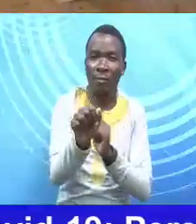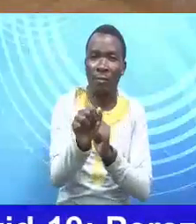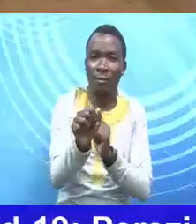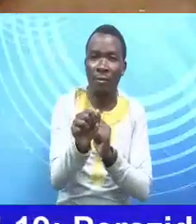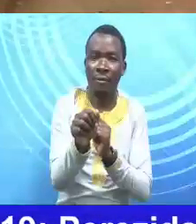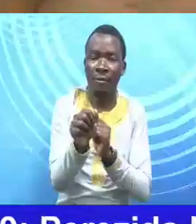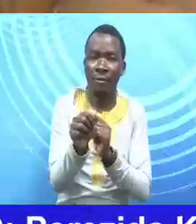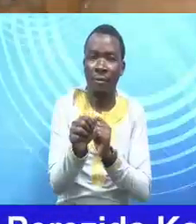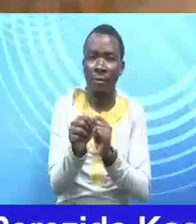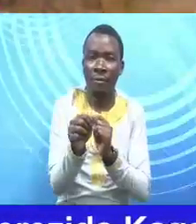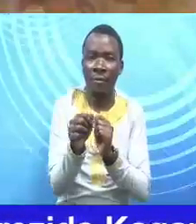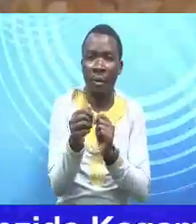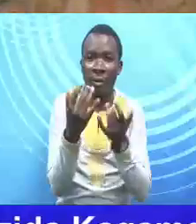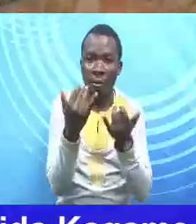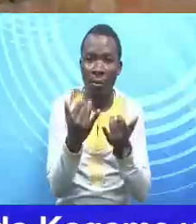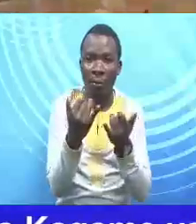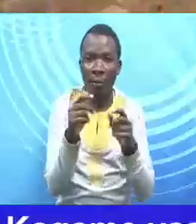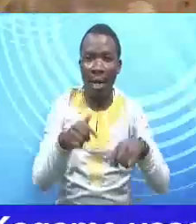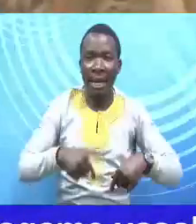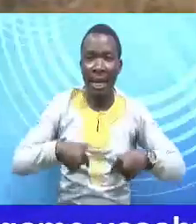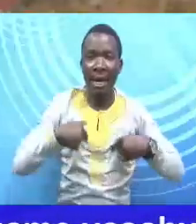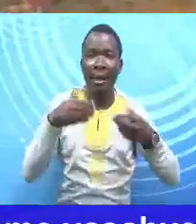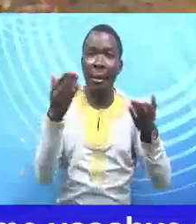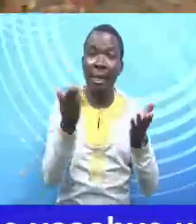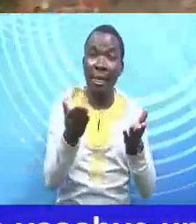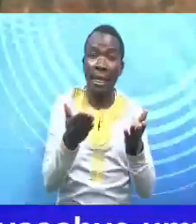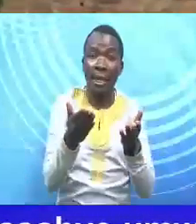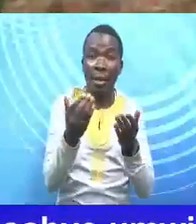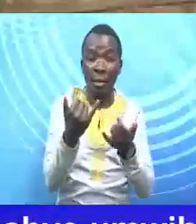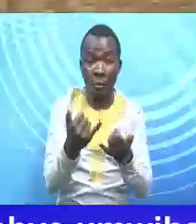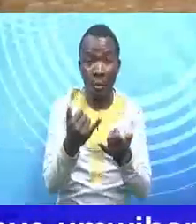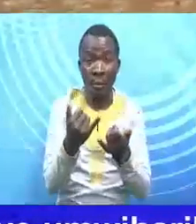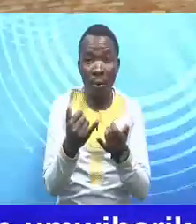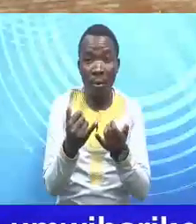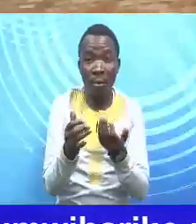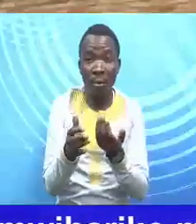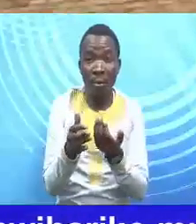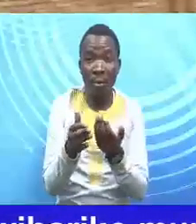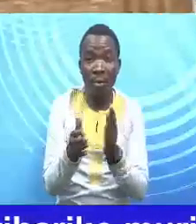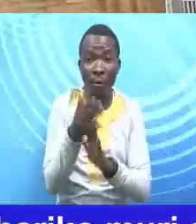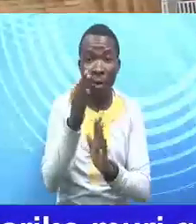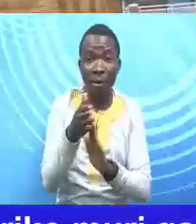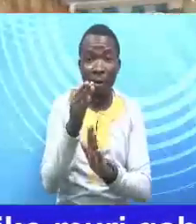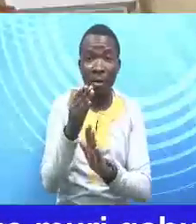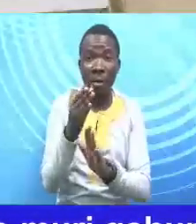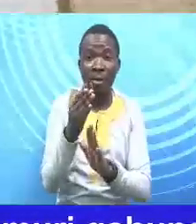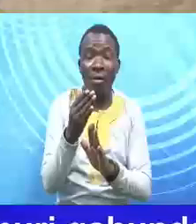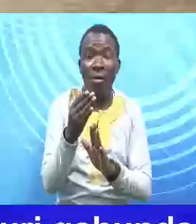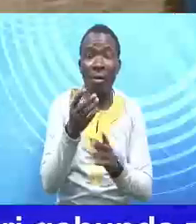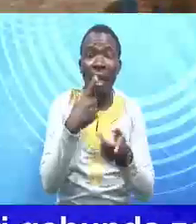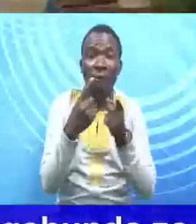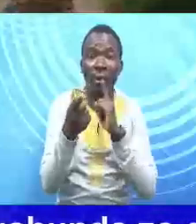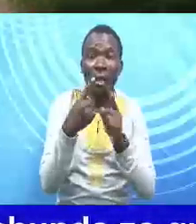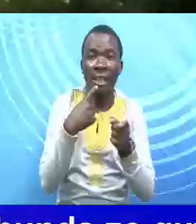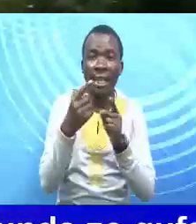Ubu ngubu barabaye hehe mu gihe bikiri muri zo kwihutirwa ubu nuko yahanye gahunda n'umurenge. Ubu